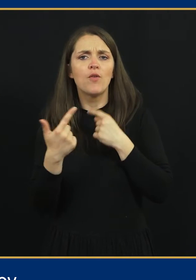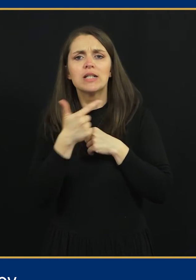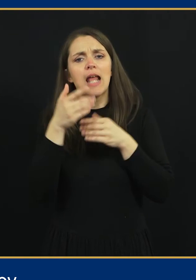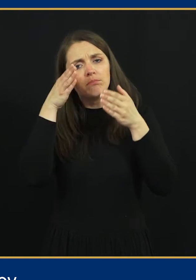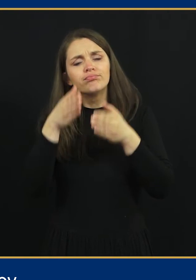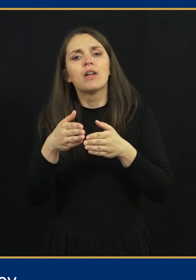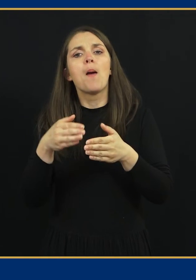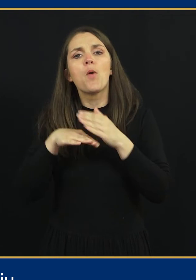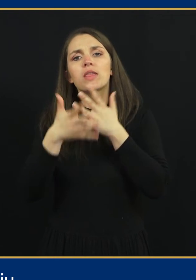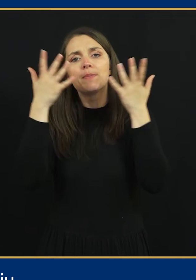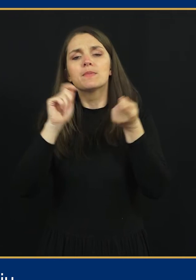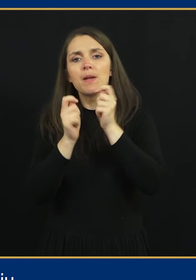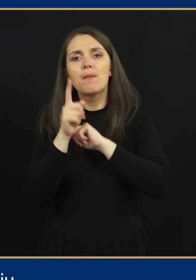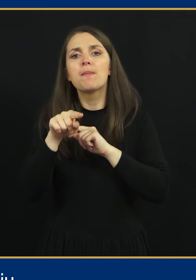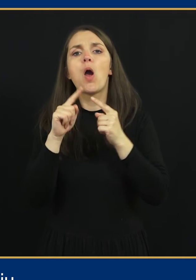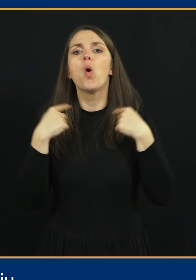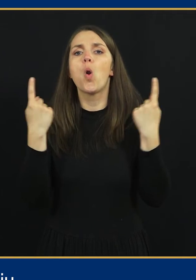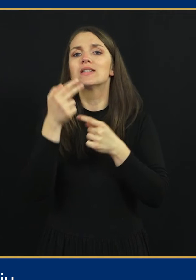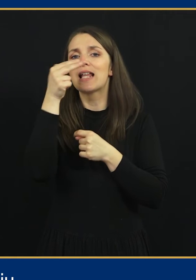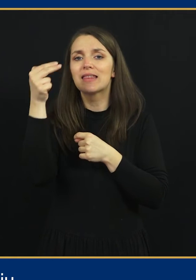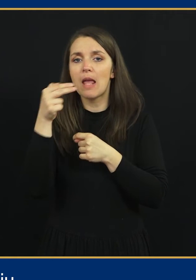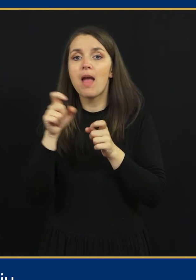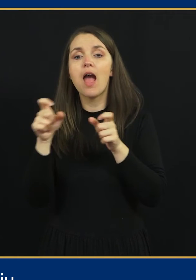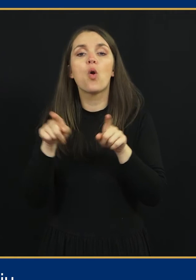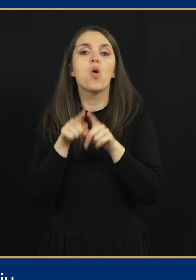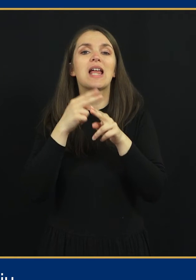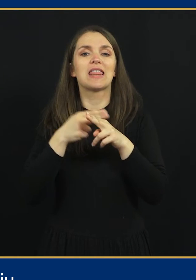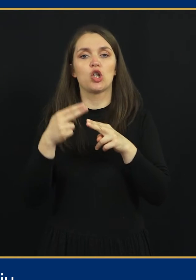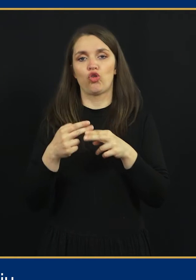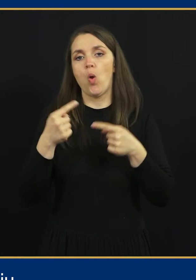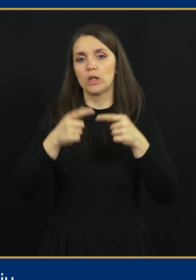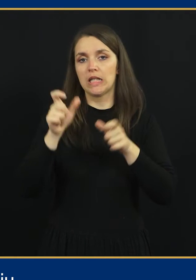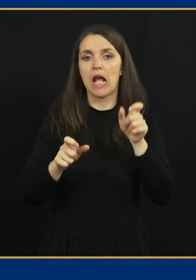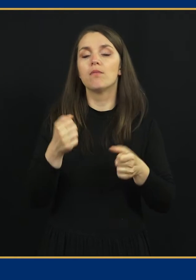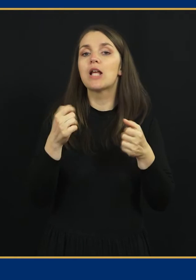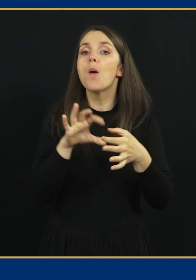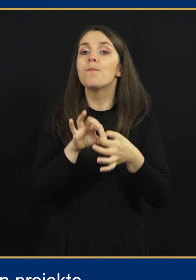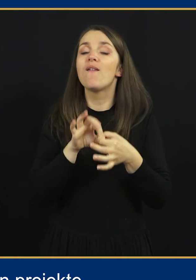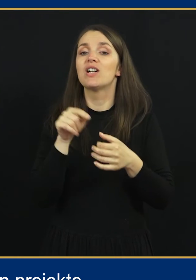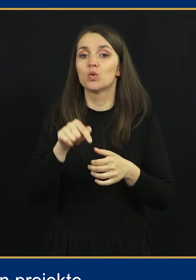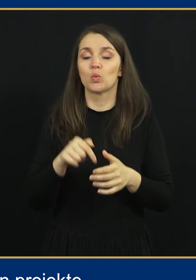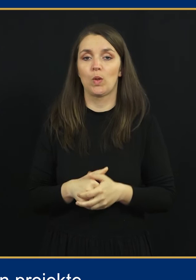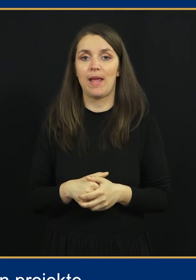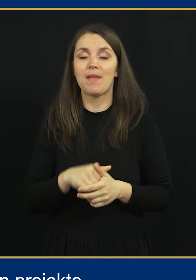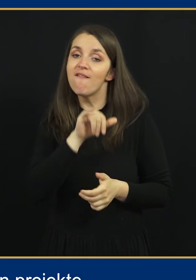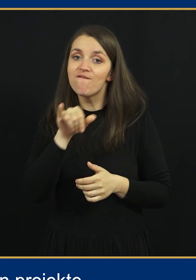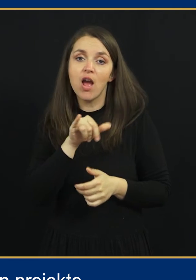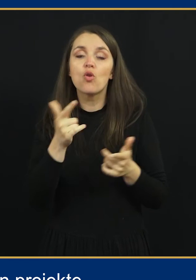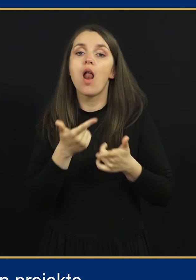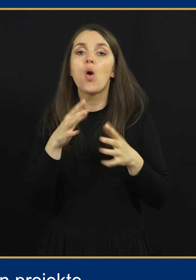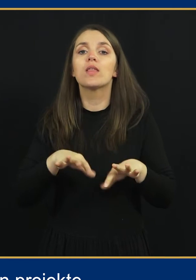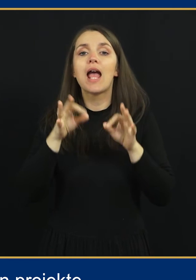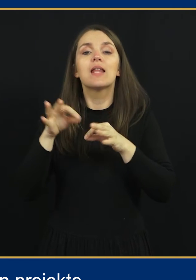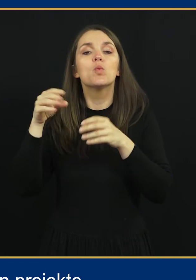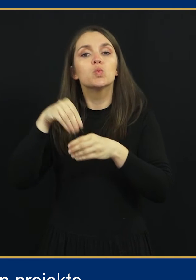posvetila podnebnim spremembam in okoljskim temam, saj ju kot državnika zelo povezujejo. Vedno lahko najdemo